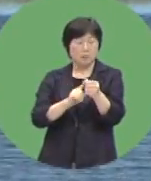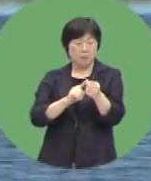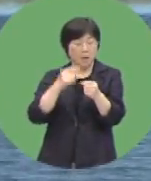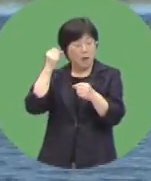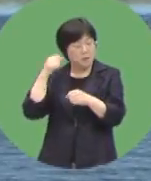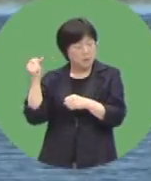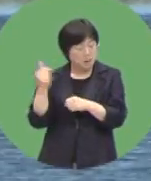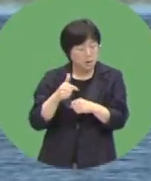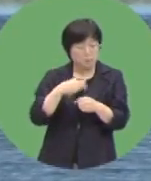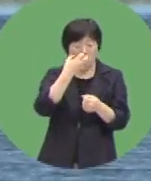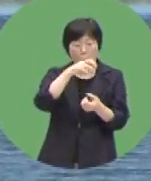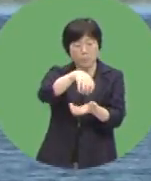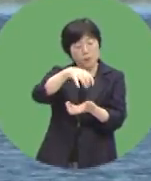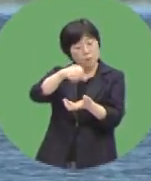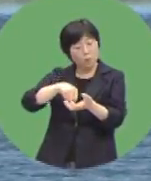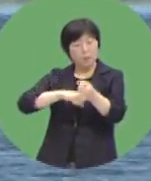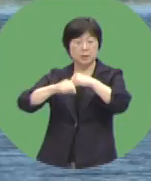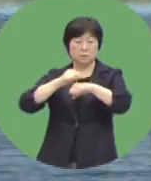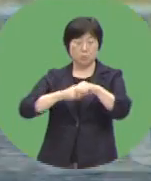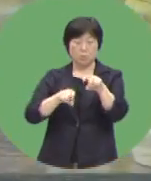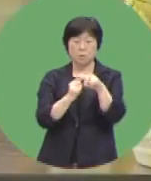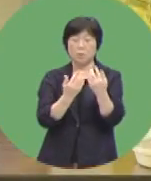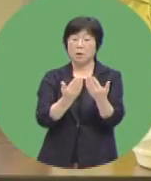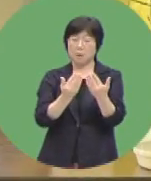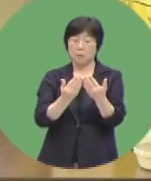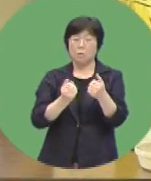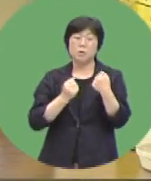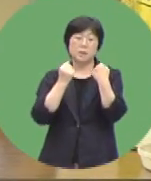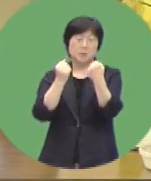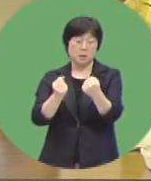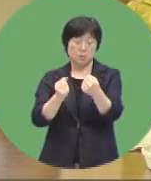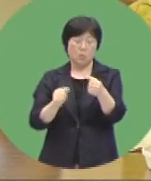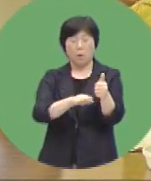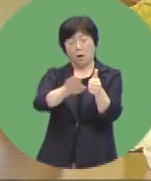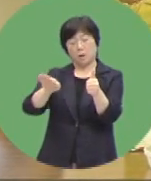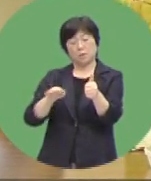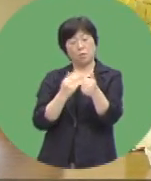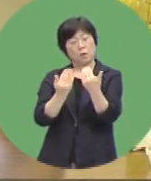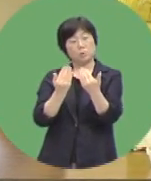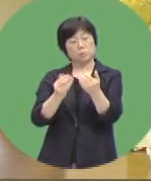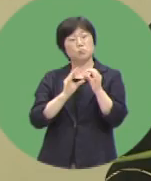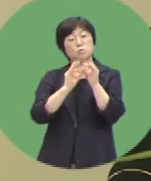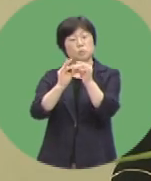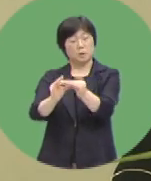い活動や小学校での環境学習などを続けています。